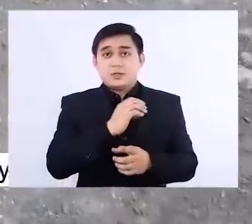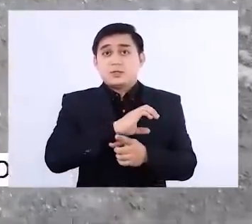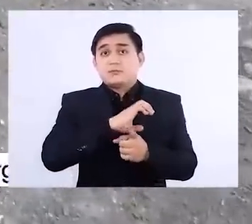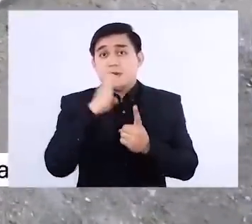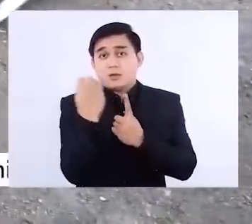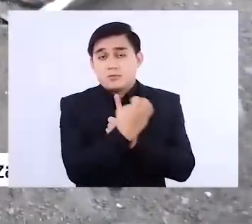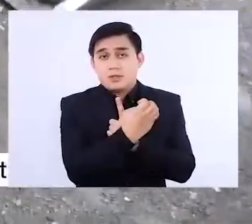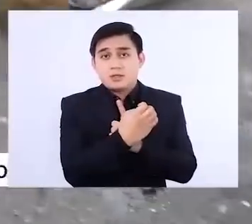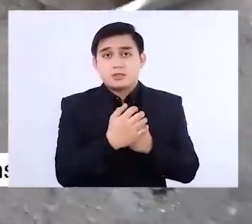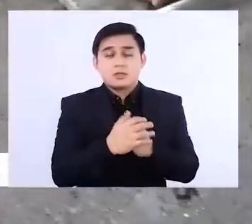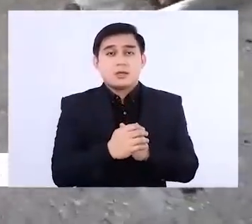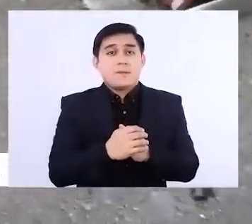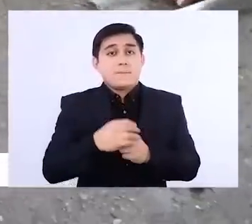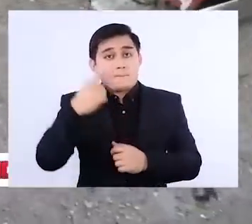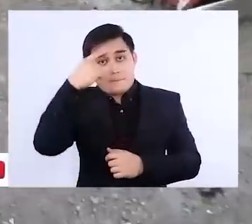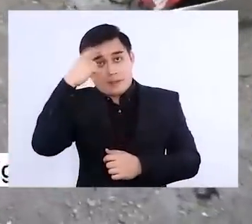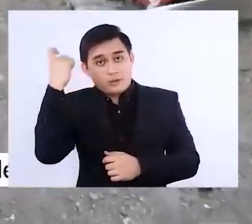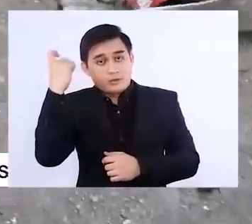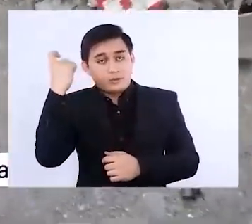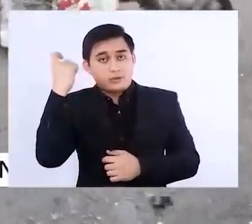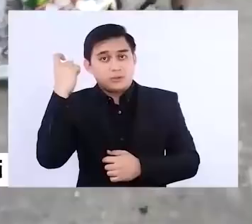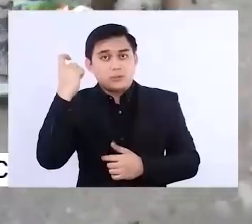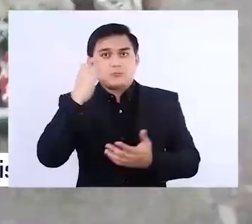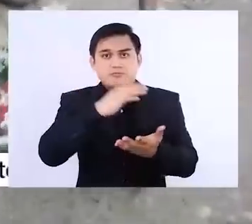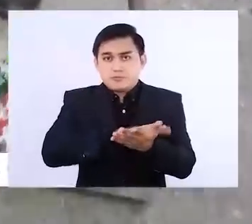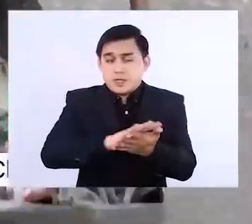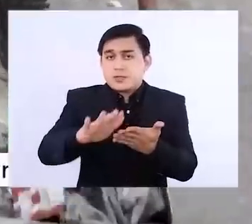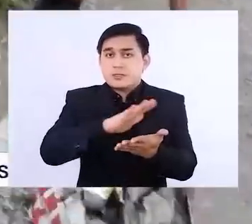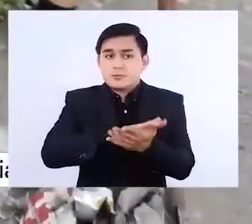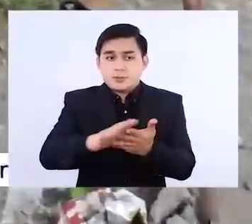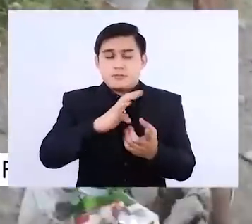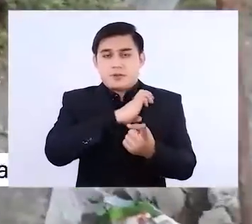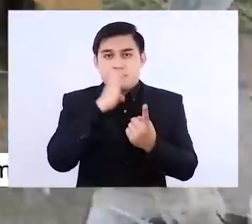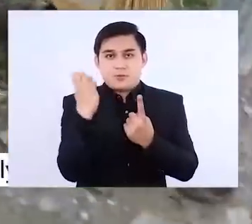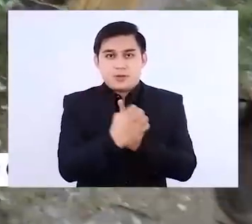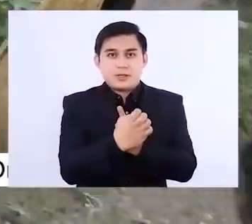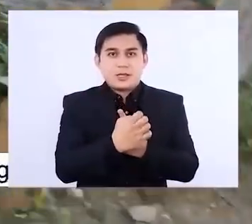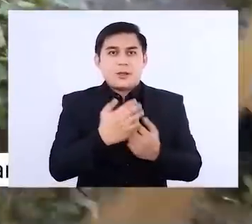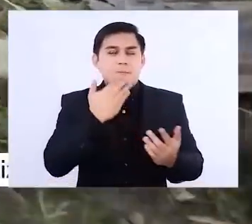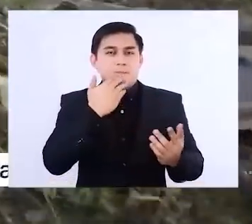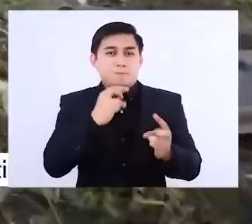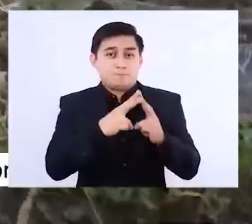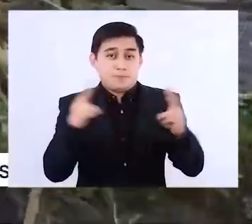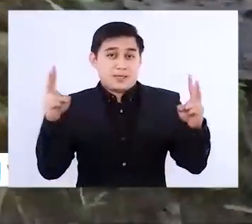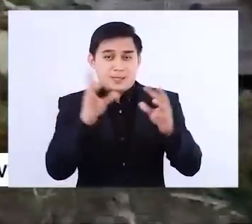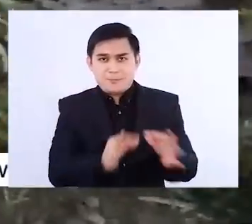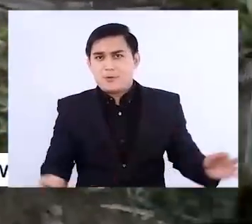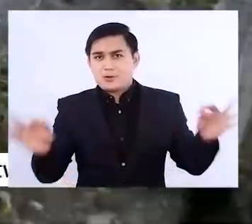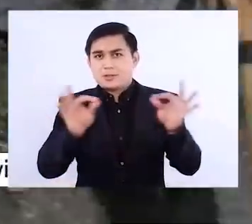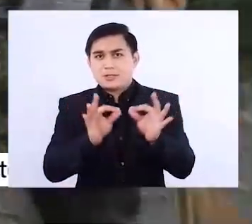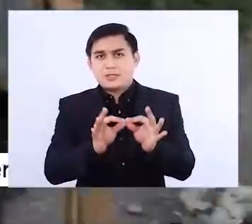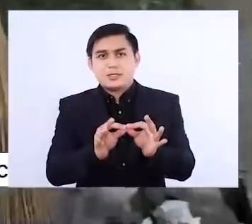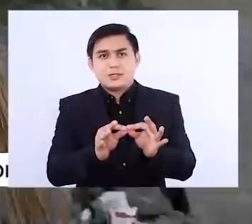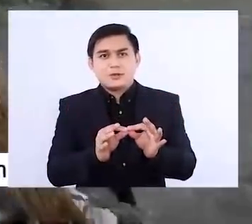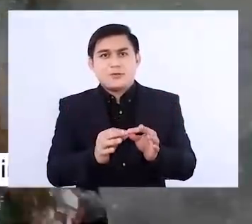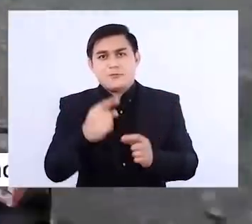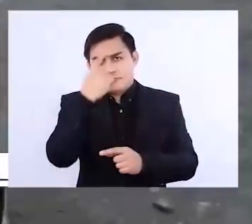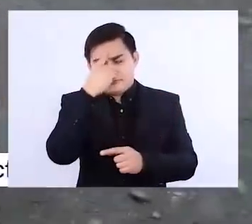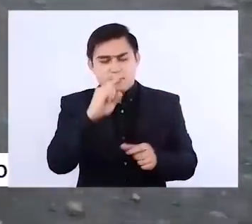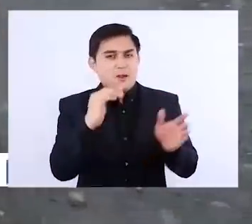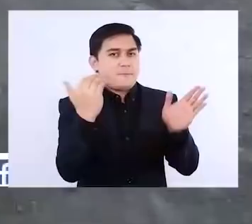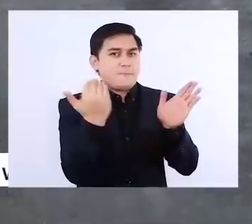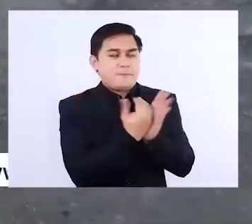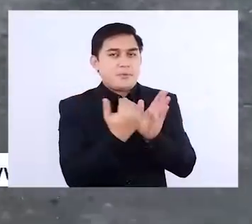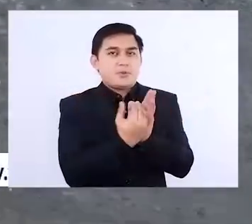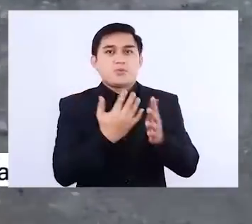kapaligiran, sapagkat ang malinis na kapaligiran ay napakahalaga para tayo po ay makaiwas